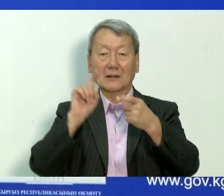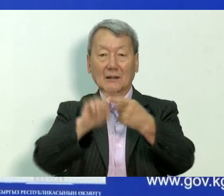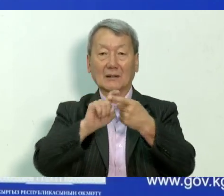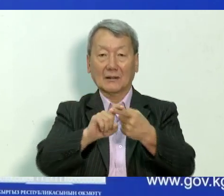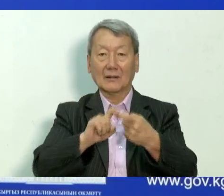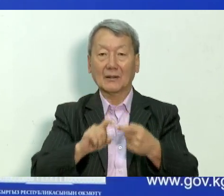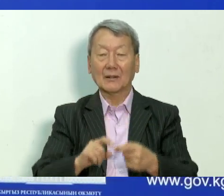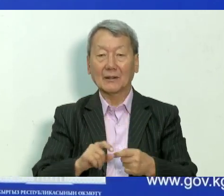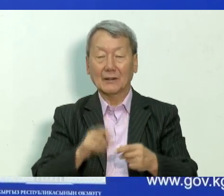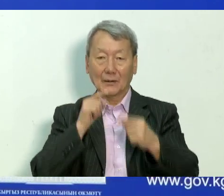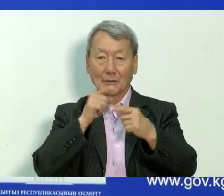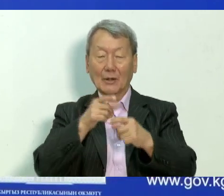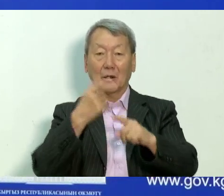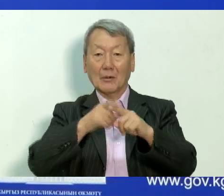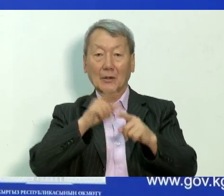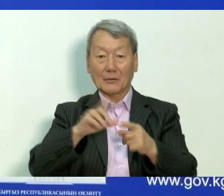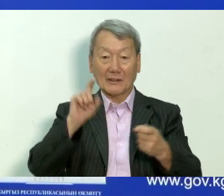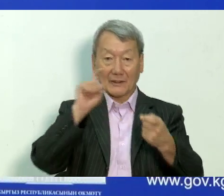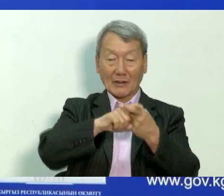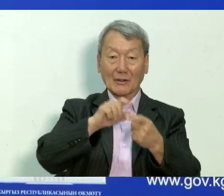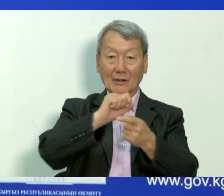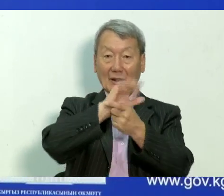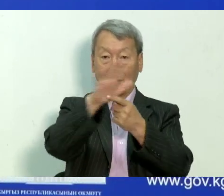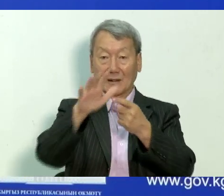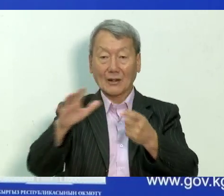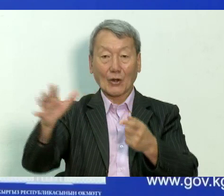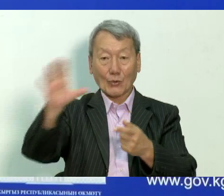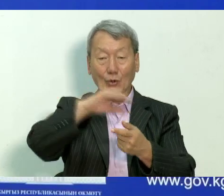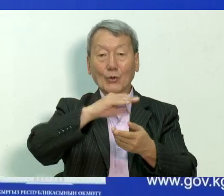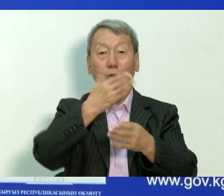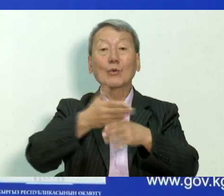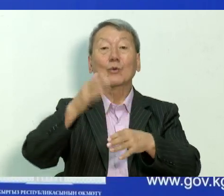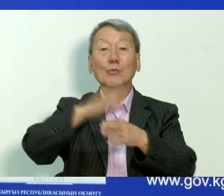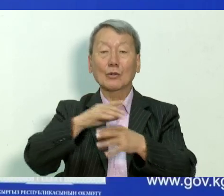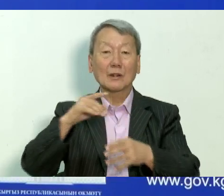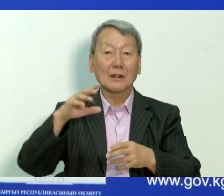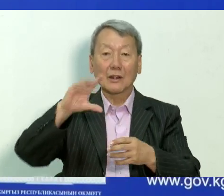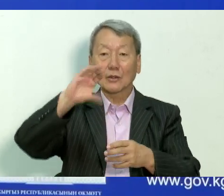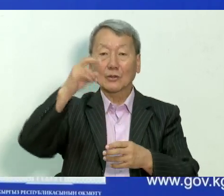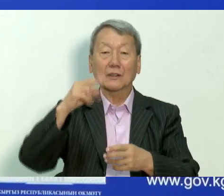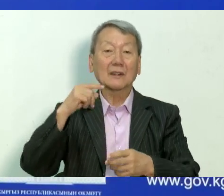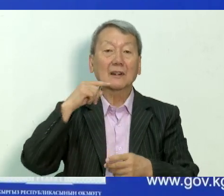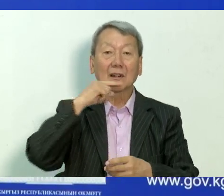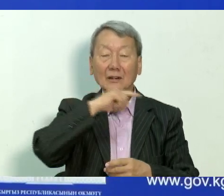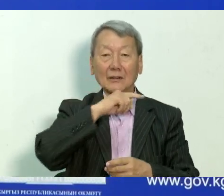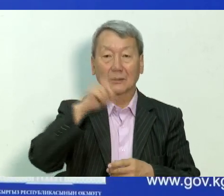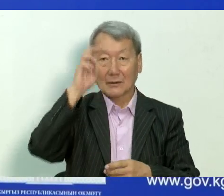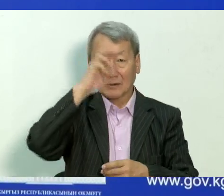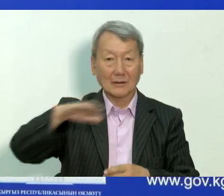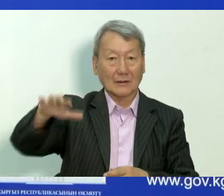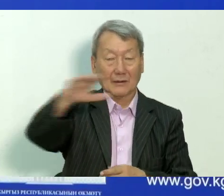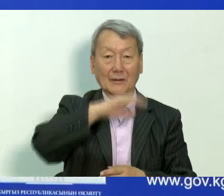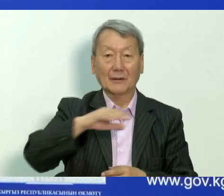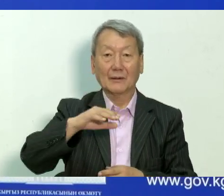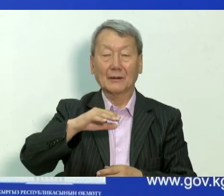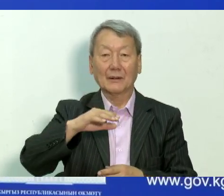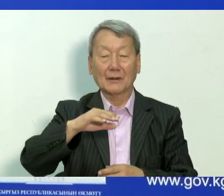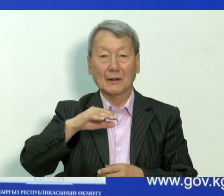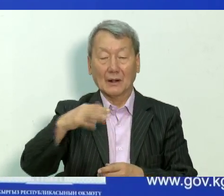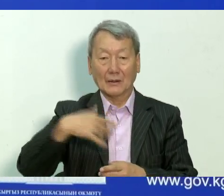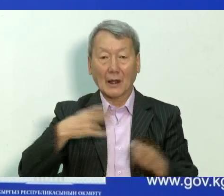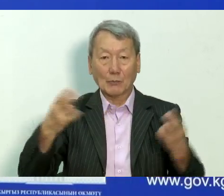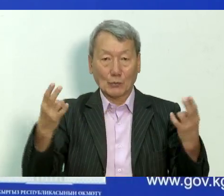инфекции. В связи с пандемией коронавируса усложняется социально-экономическая и эпидемиологическая ситуация в стране.